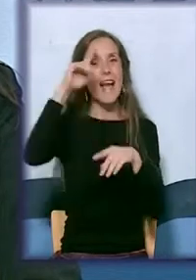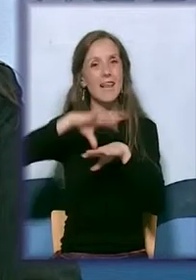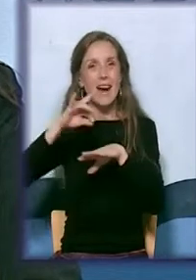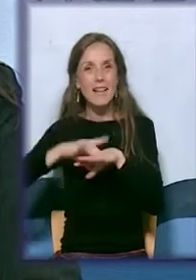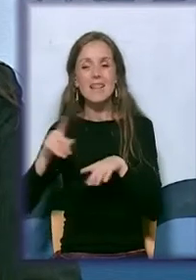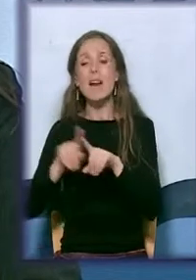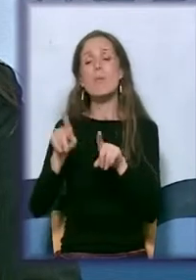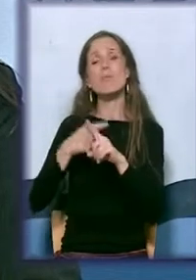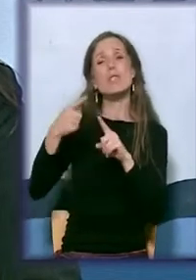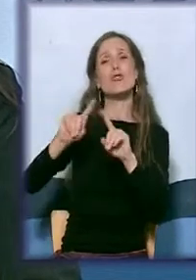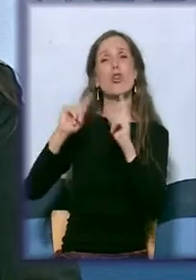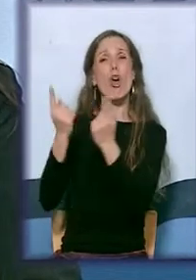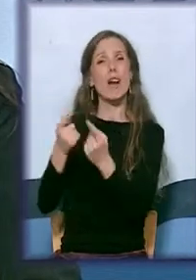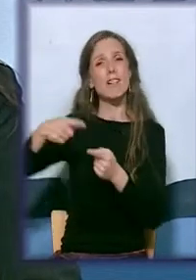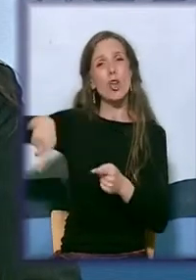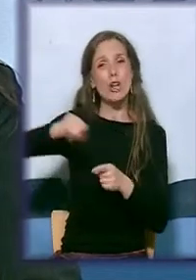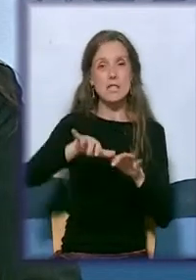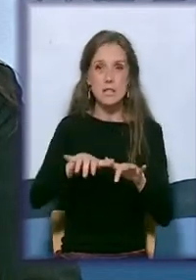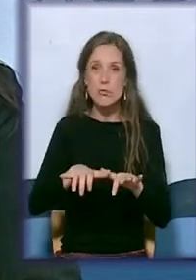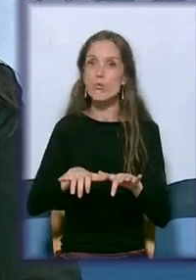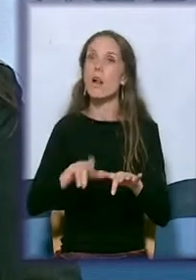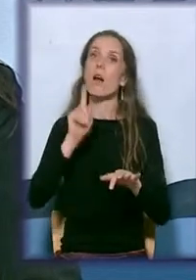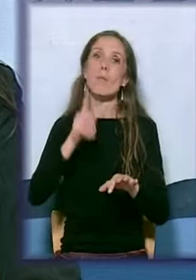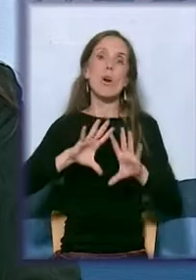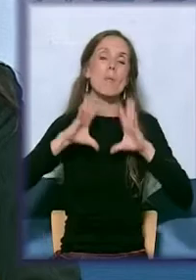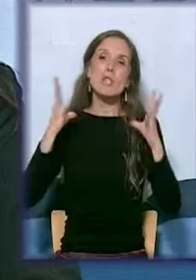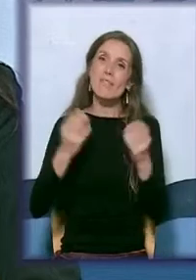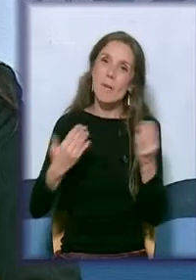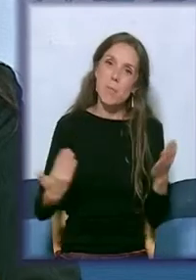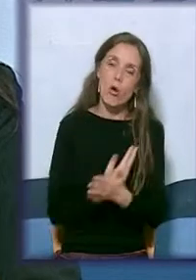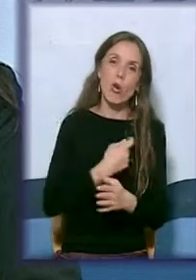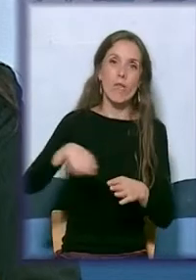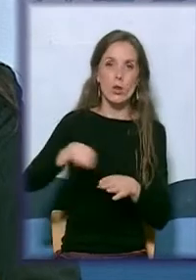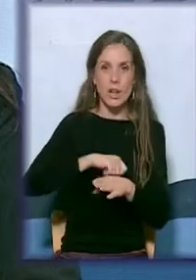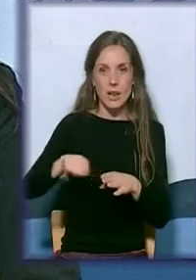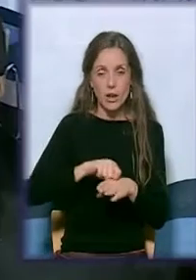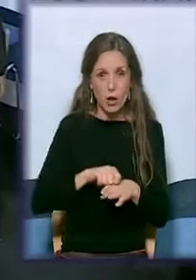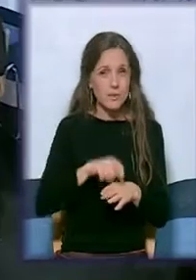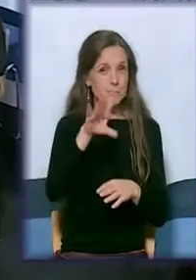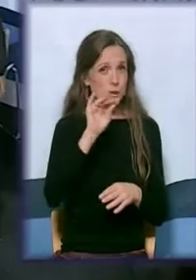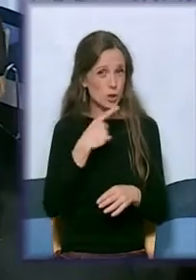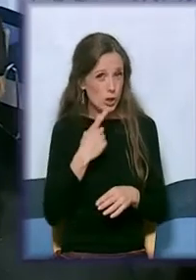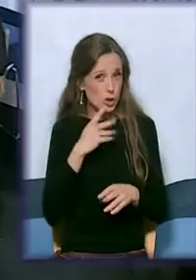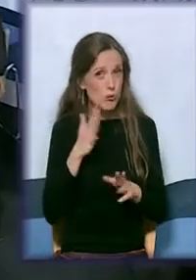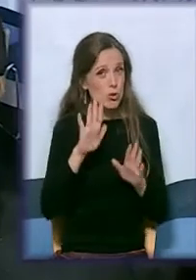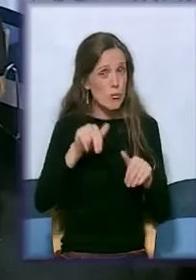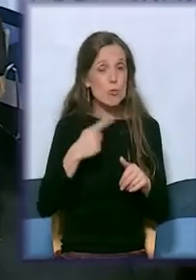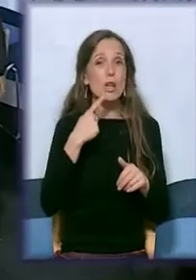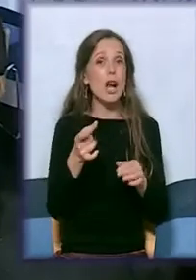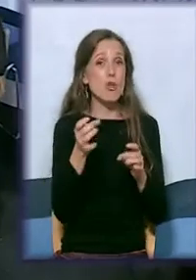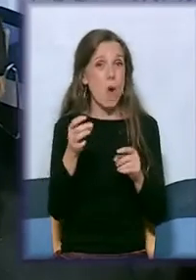radionica računara. Eto, morat ćemo sve ponovo da negde renoviramo, jeste da obnovimo. Možemo mi da kažemo adresu, gde ljudi mogu da se